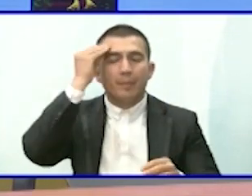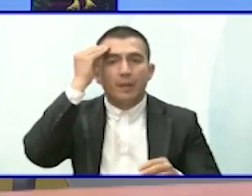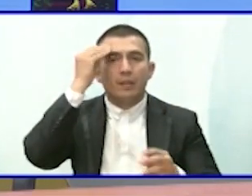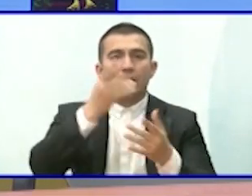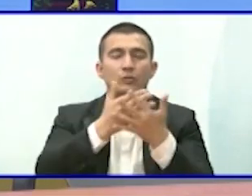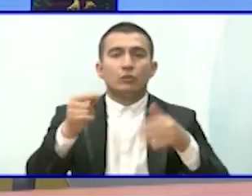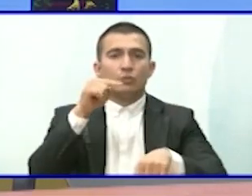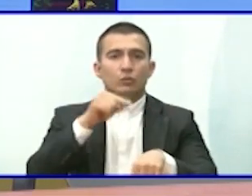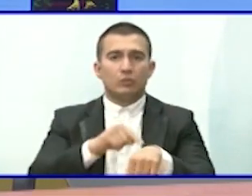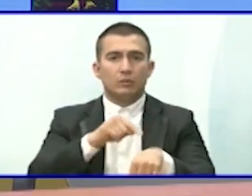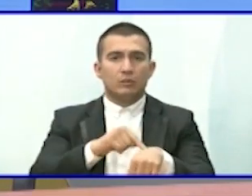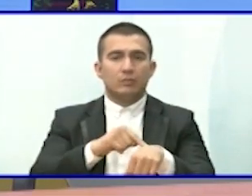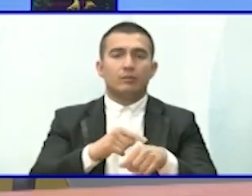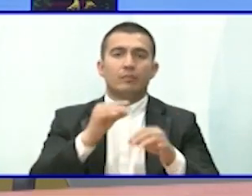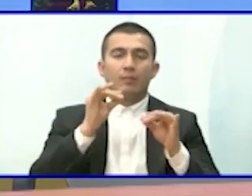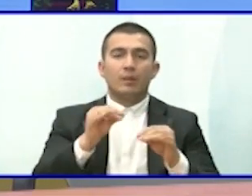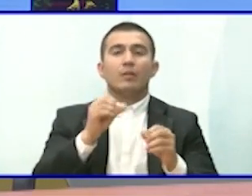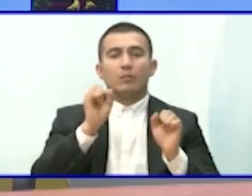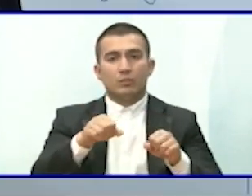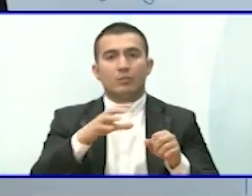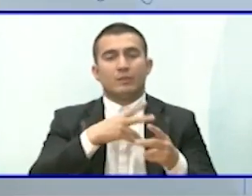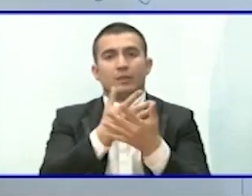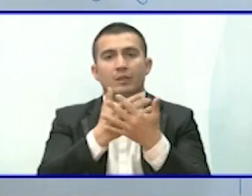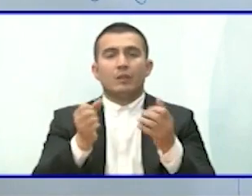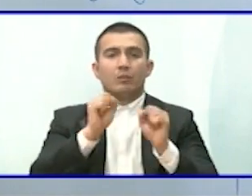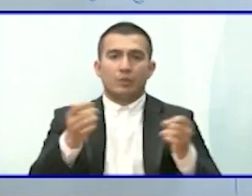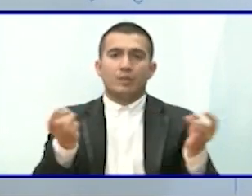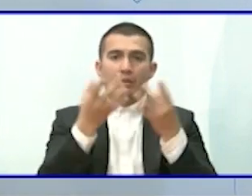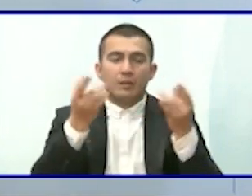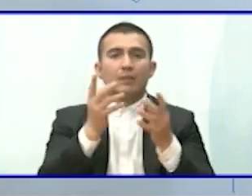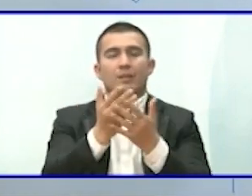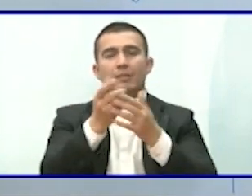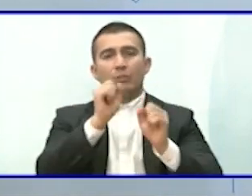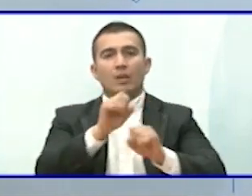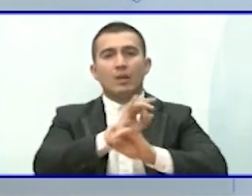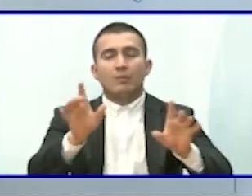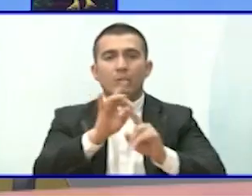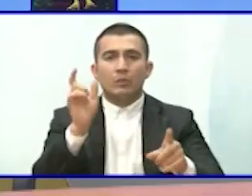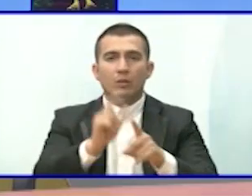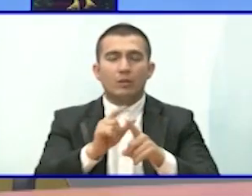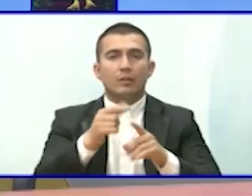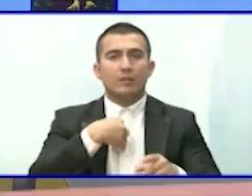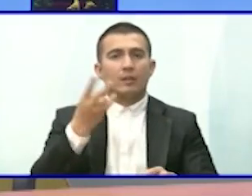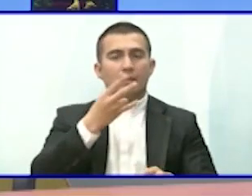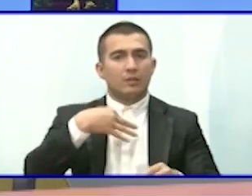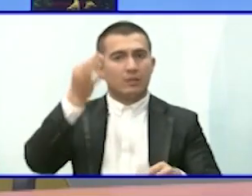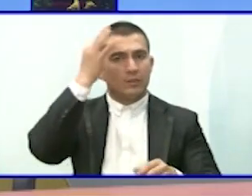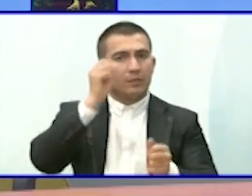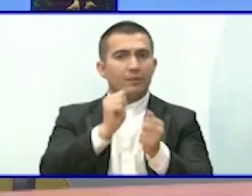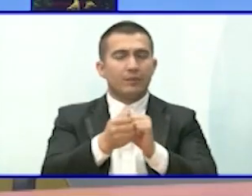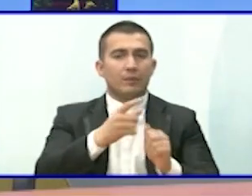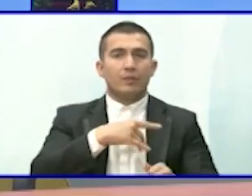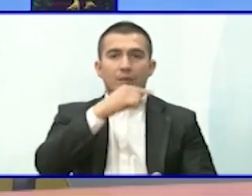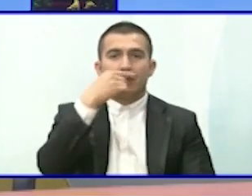чувств прежде чем перейти к объяснение новой темы я хотела напомнить вам что в